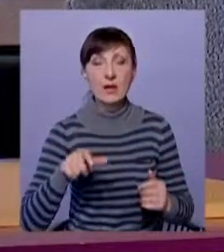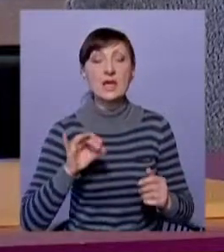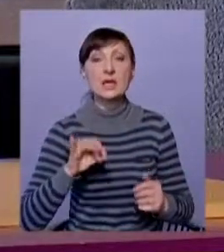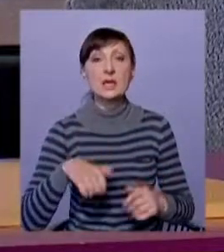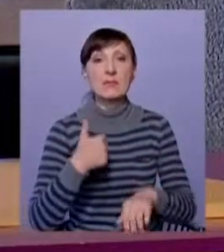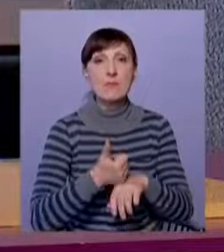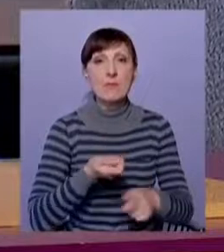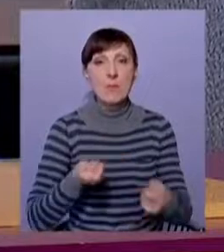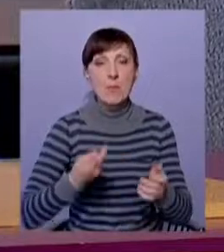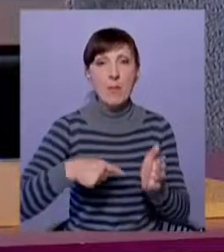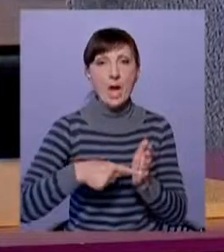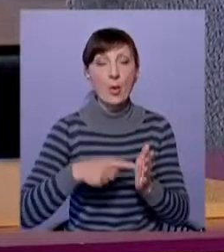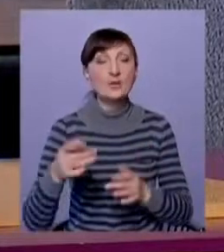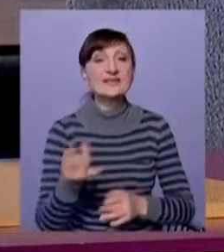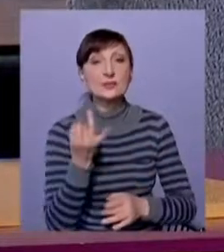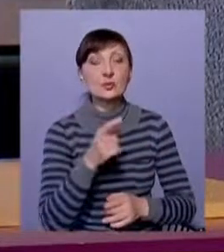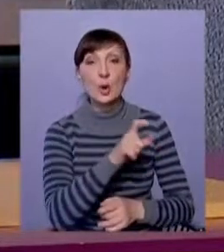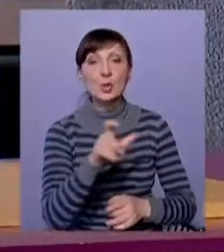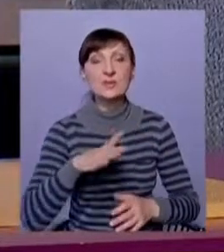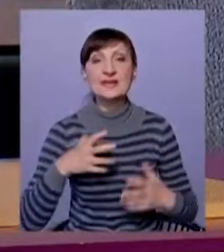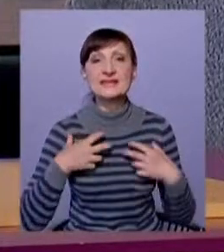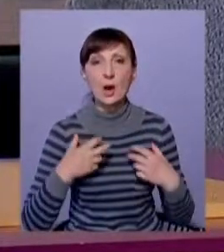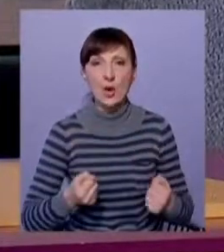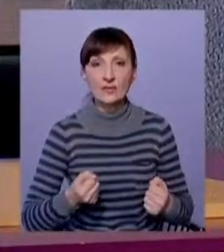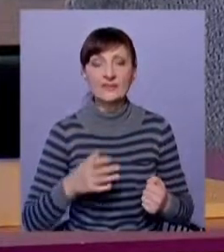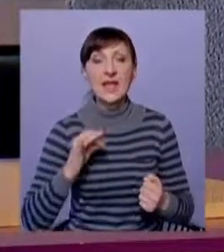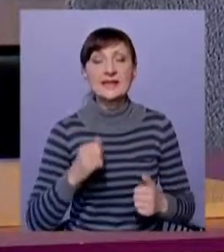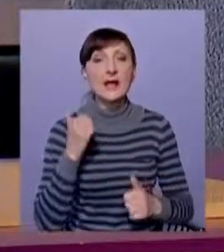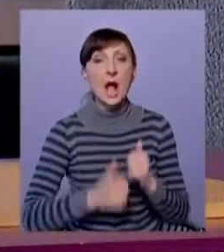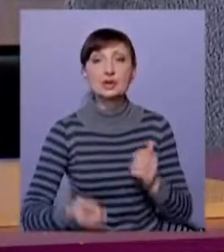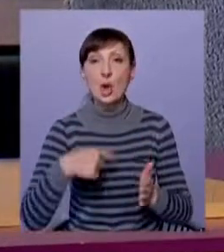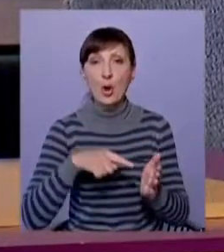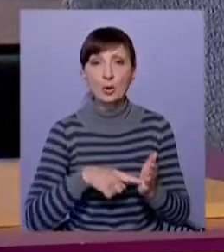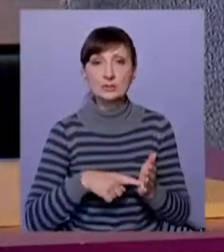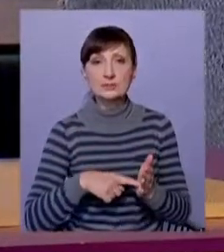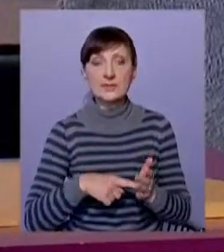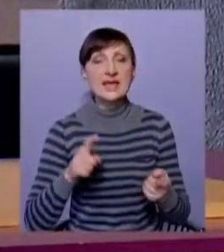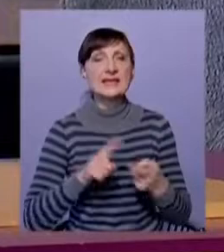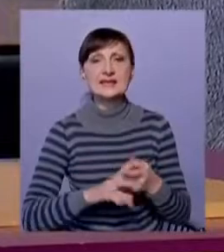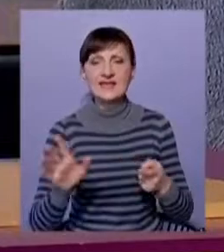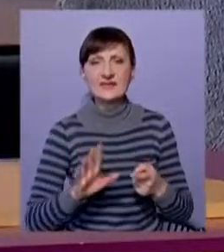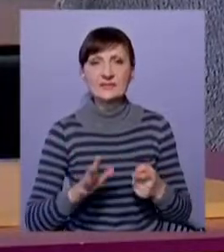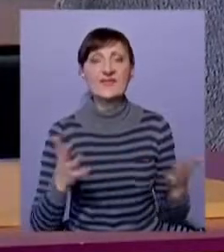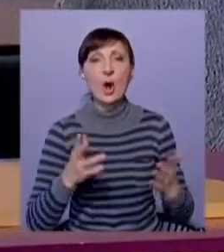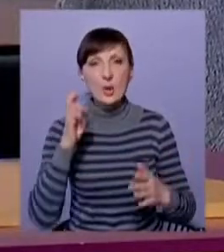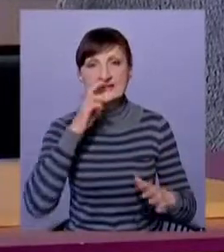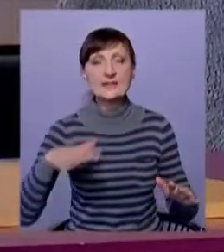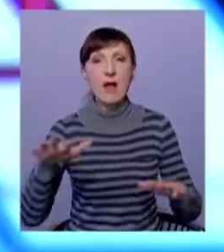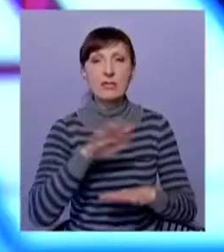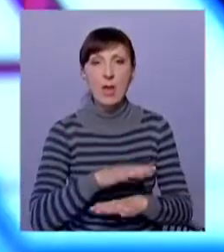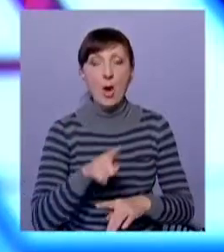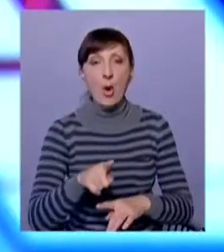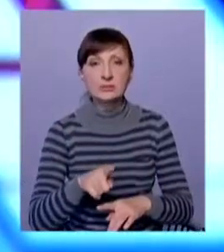он заинтересован, чтобы его население было здоровое. И каждый город, независимо в какой стране он находится,